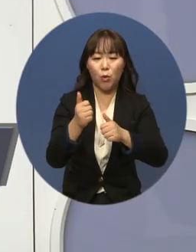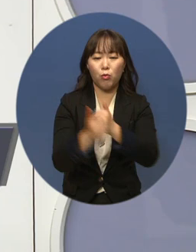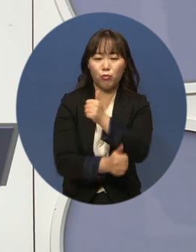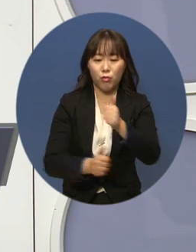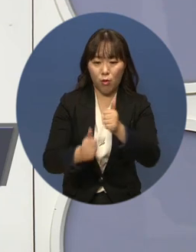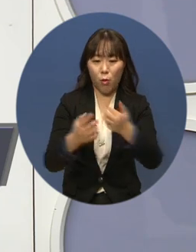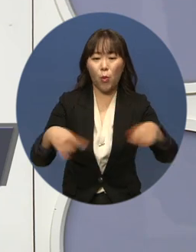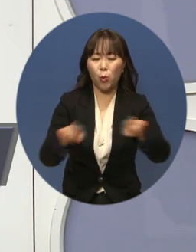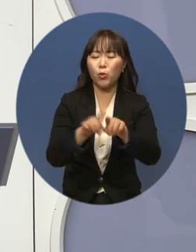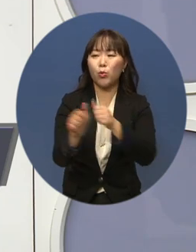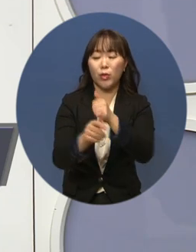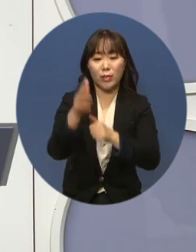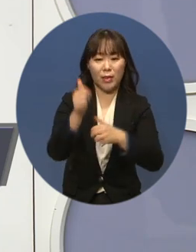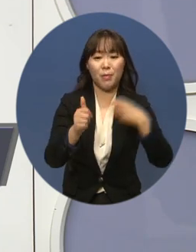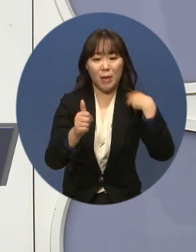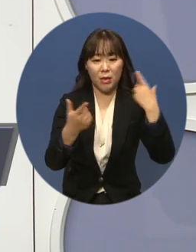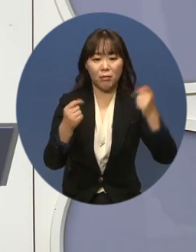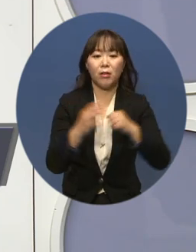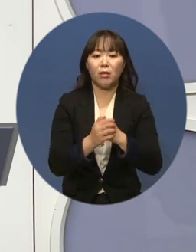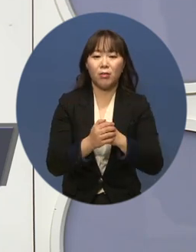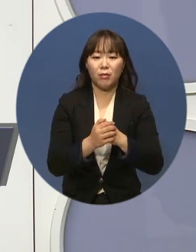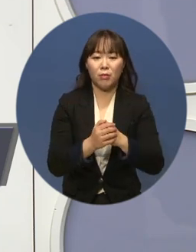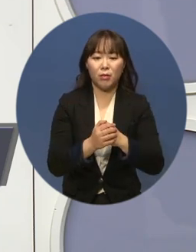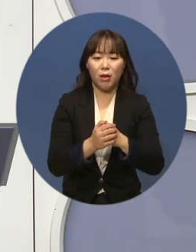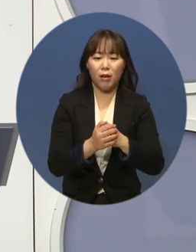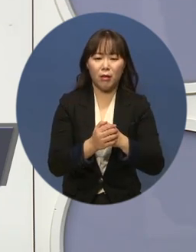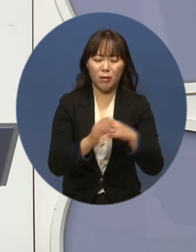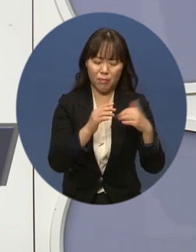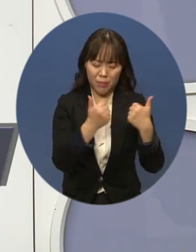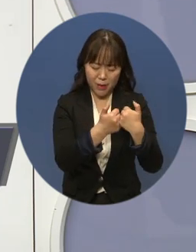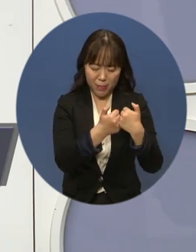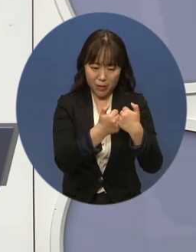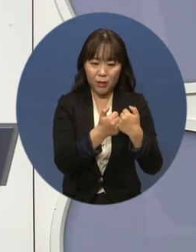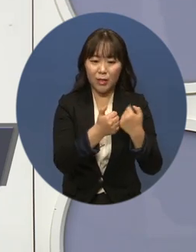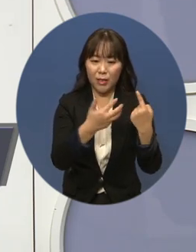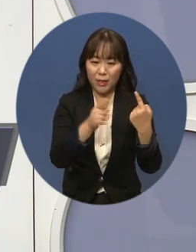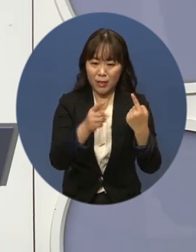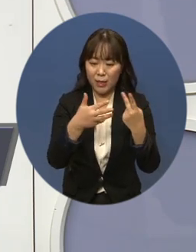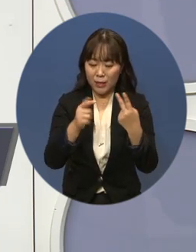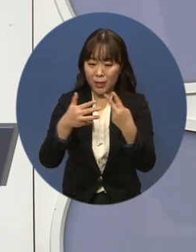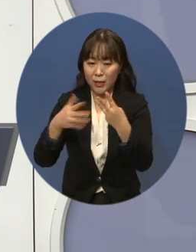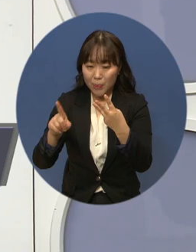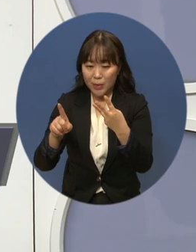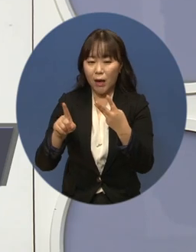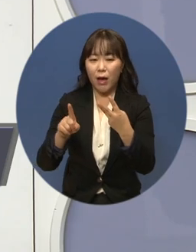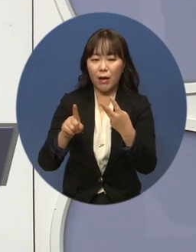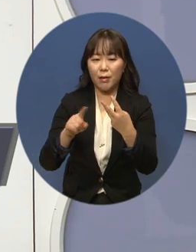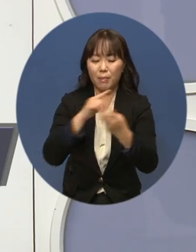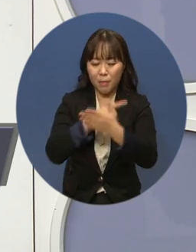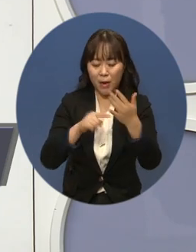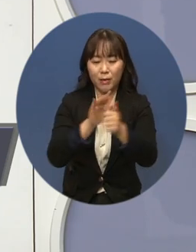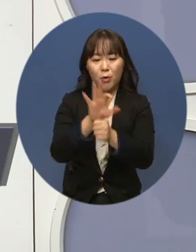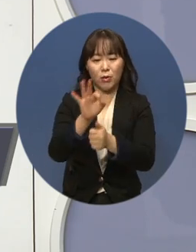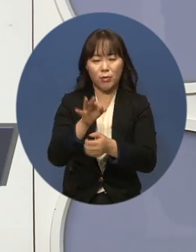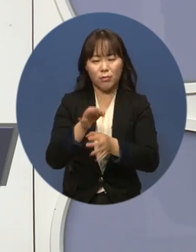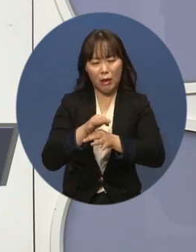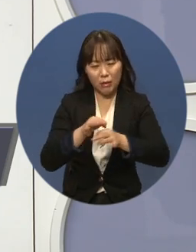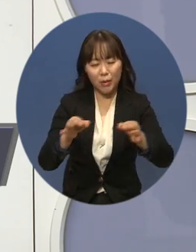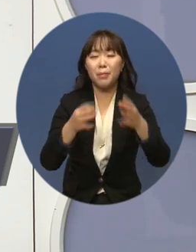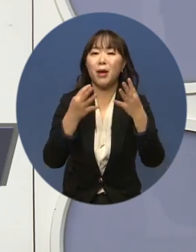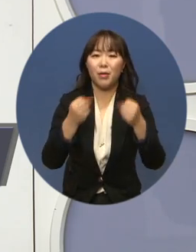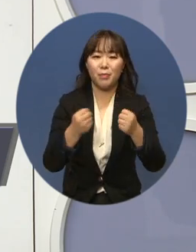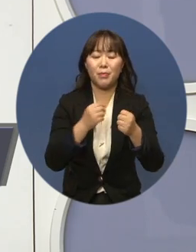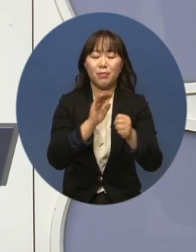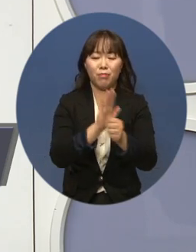네. 아무래도 이제 당정 협의를 통해서 1, 2, 3차 재난지원금을 상당히 많이 지원을 하기도